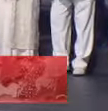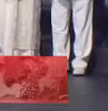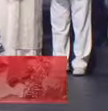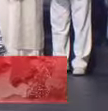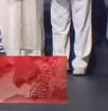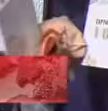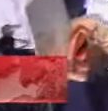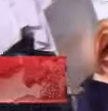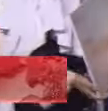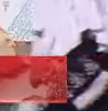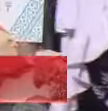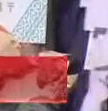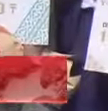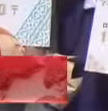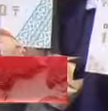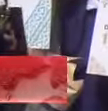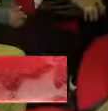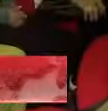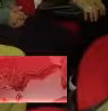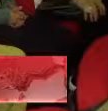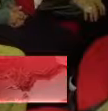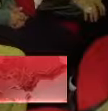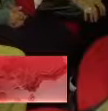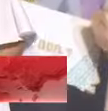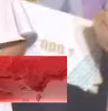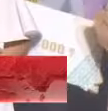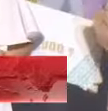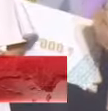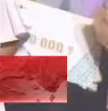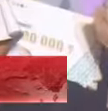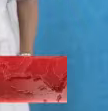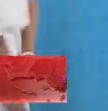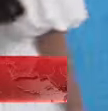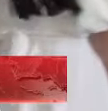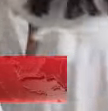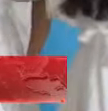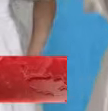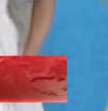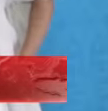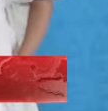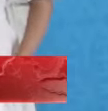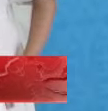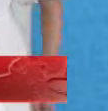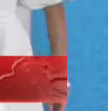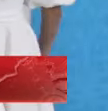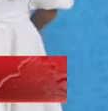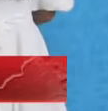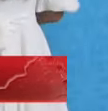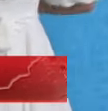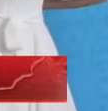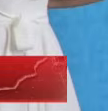Мерейлі отбасы 2023. В Астане определили лучшие казахстанские семьи. Приучаем детей к доброте,